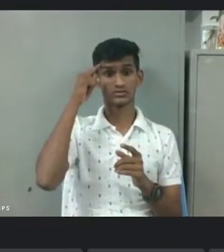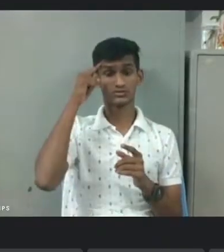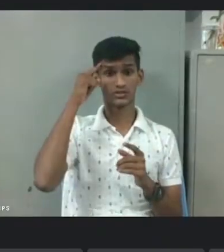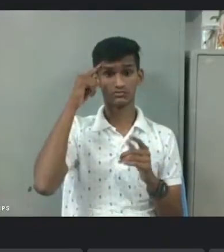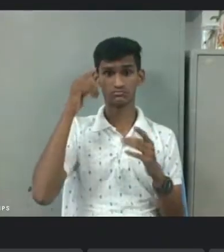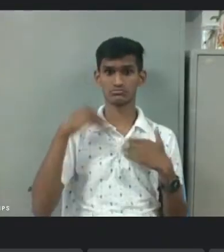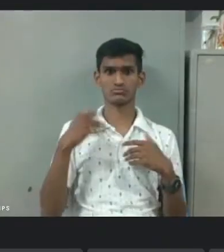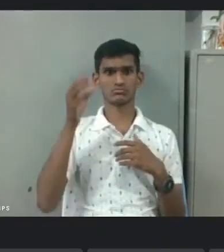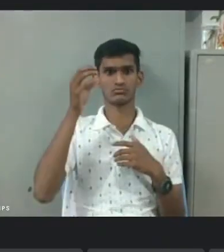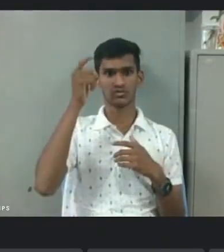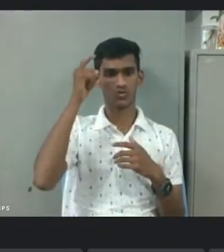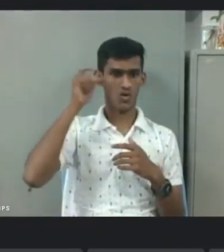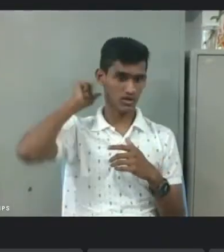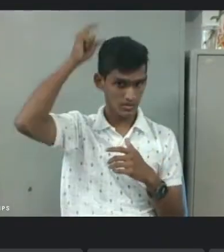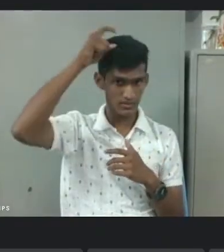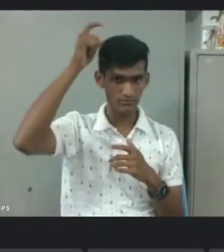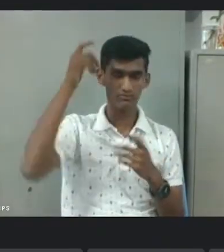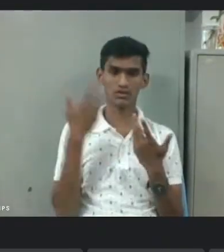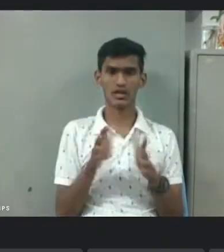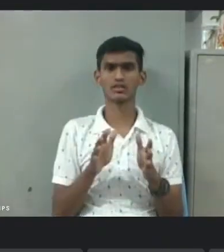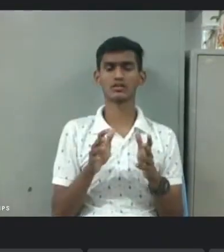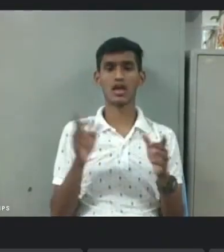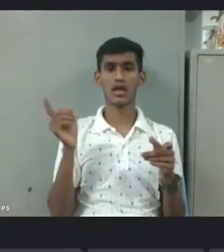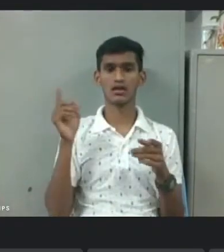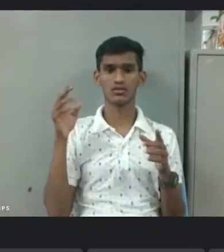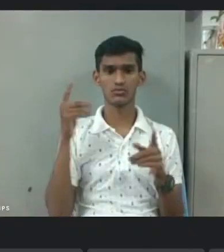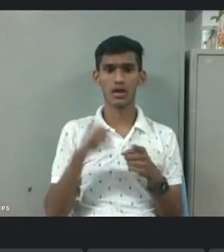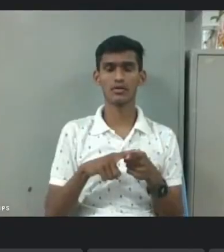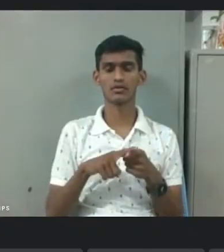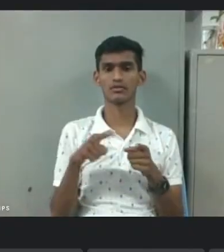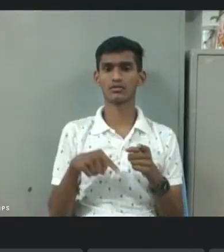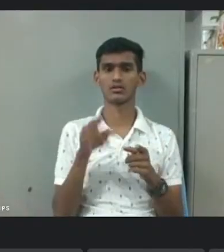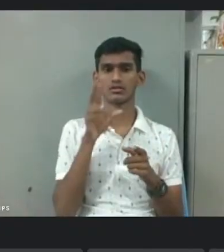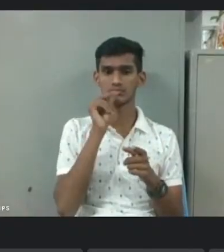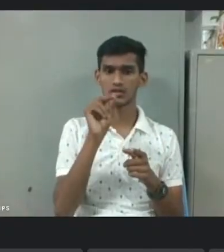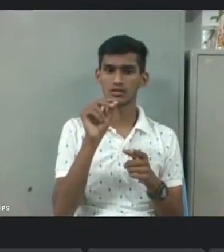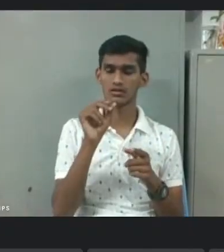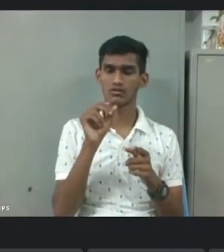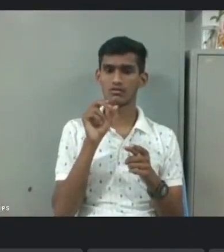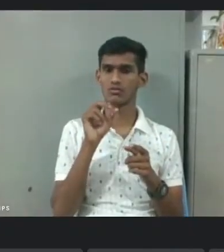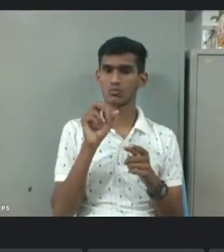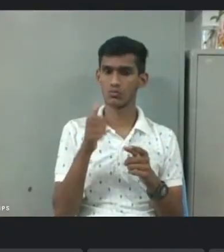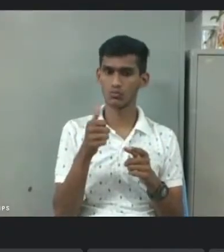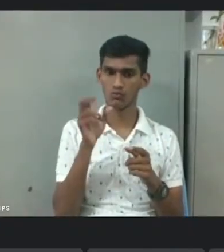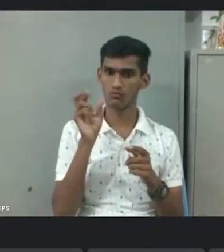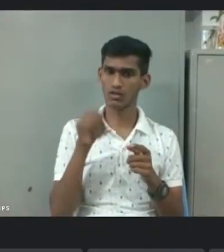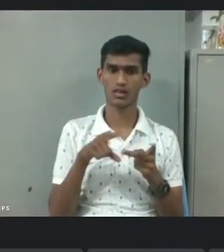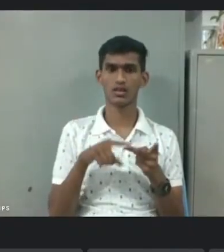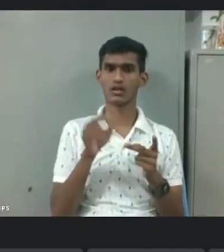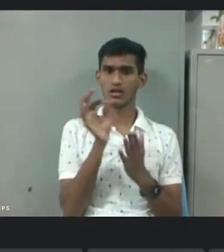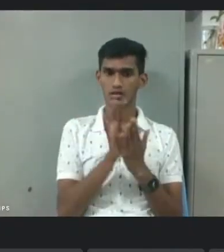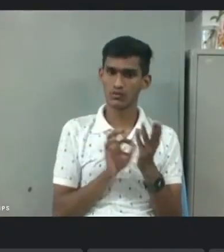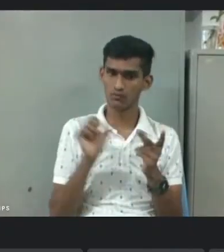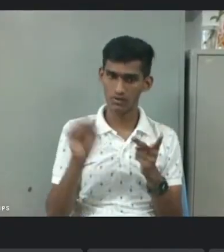ഓർമ്മശക്തിയെയും ബുദ്ധിശക്തിയെയും ഒക്കെ ഈ സ്ട്രോക്ക് അഫക്റ്റ് ചെയ്യുന്നുണ്ട് എങ്കിൽ സംസാരിക്കാനുള്ള ശേഷി നഷ്ടപ്പെടുന്നു, അല്ലെങ്കിൽ എഴുതുവാനുള്ള ശേഷി